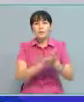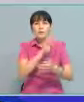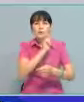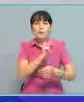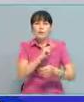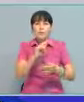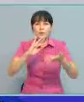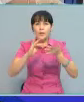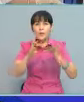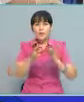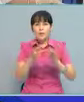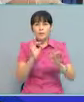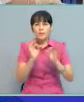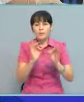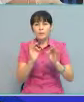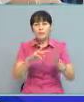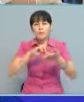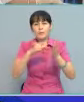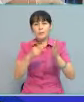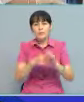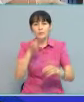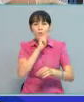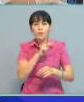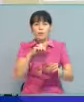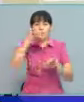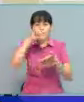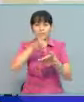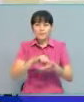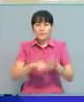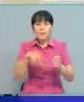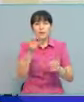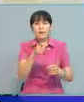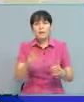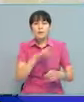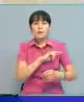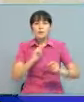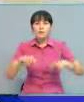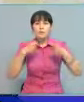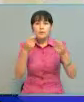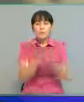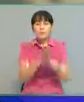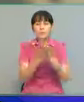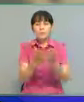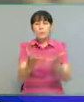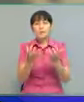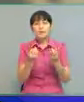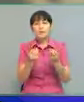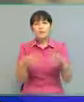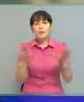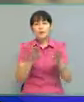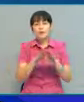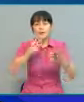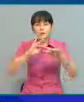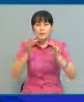тіркелуде қашықтықтан жүзеге аспақ. Жоба шеңберінде оқу үшін қатысушылар халықты жұмыспен қамту орталығынан жолдама алып, оны арнайы